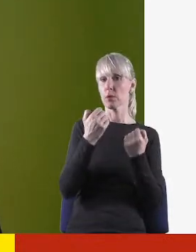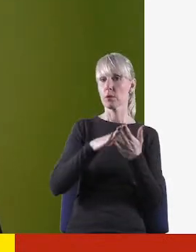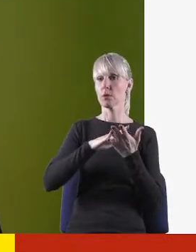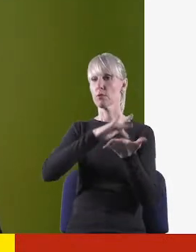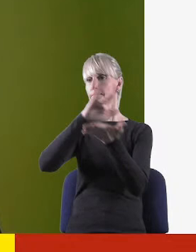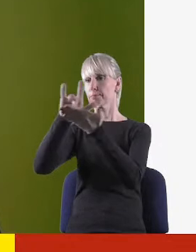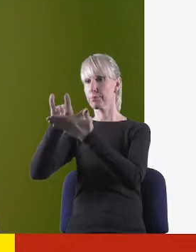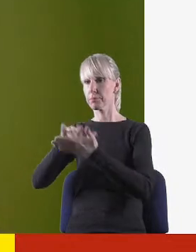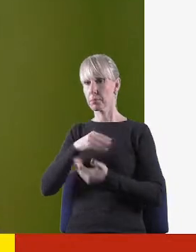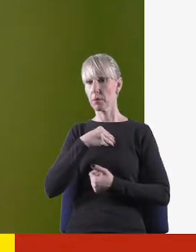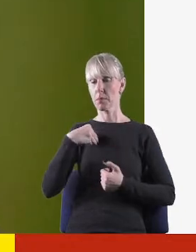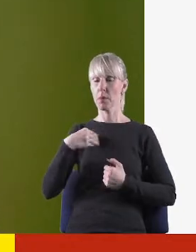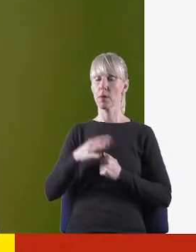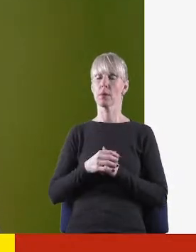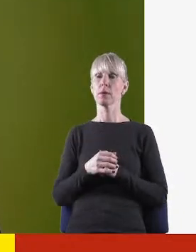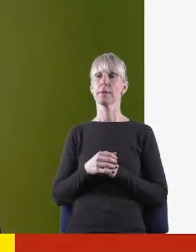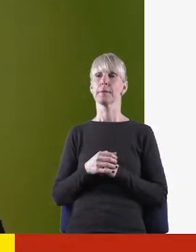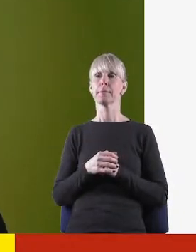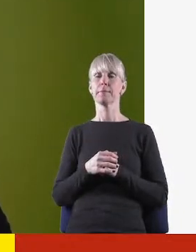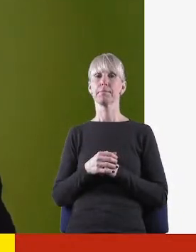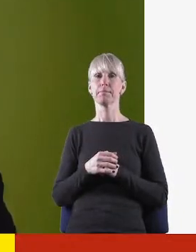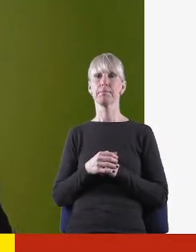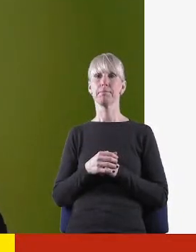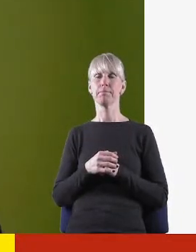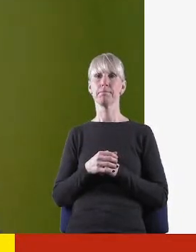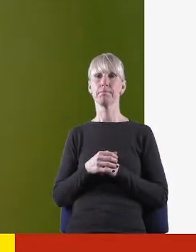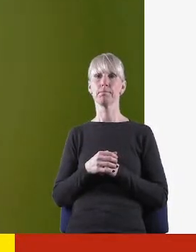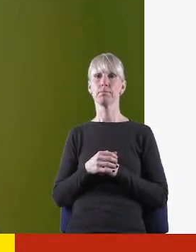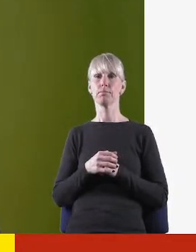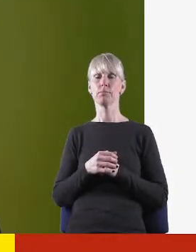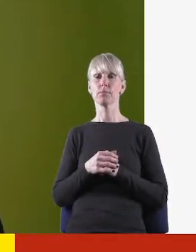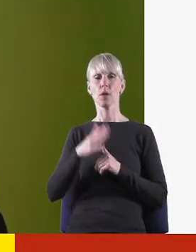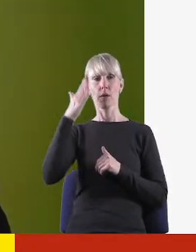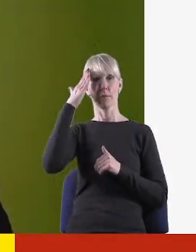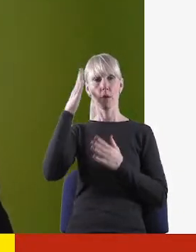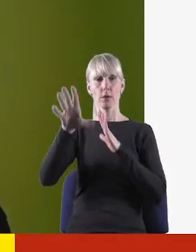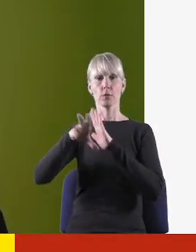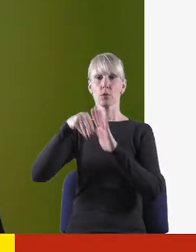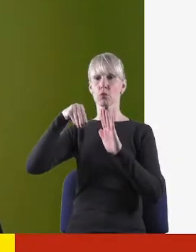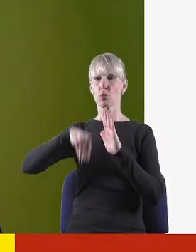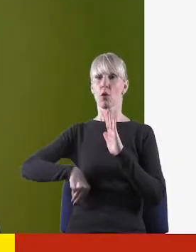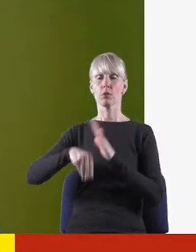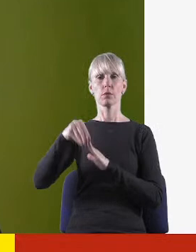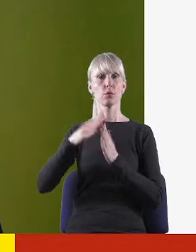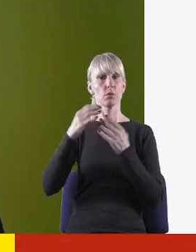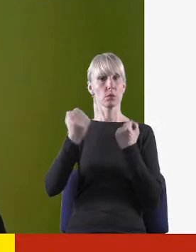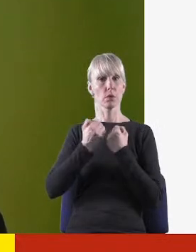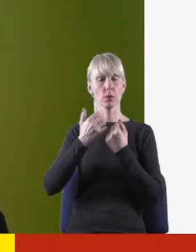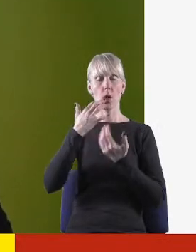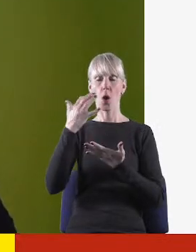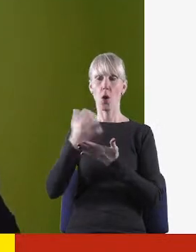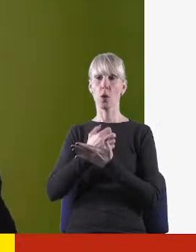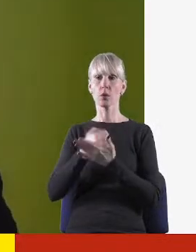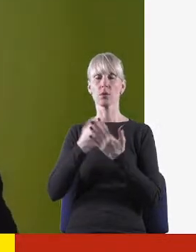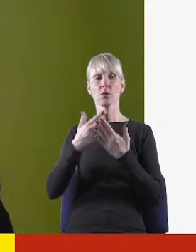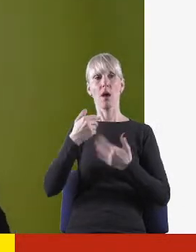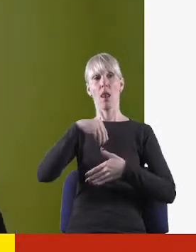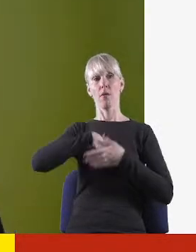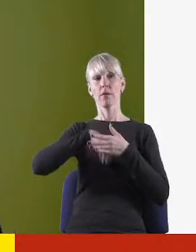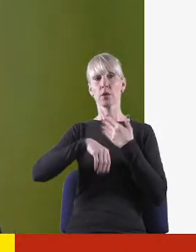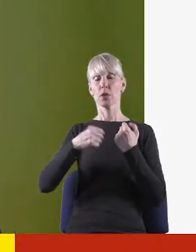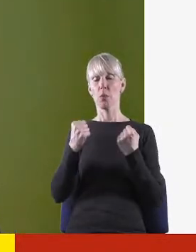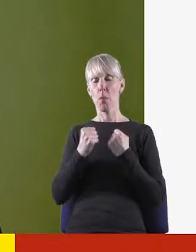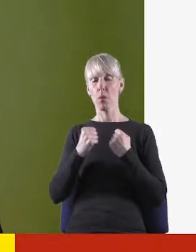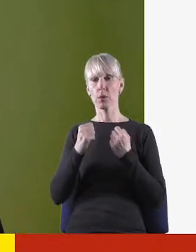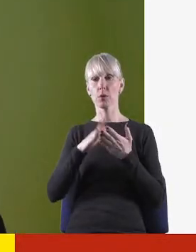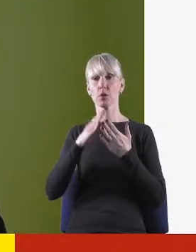mam świadomość tego, że więcej dochodów działa na naszą korzyść. Boję się tylko, że jednocześnie będzie to